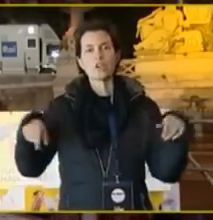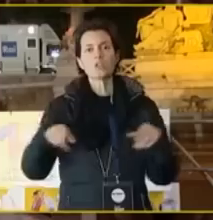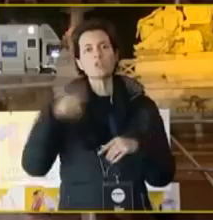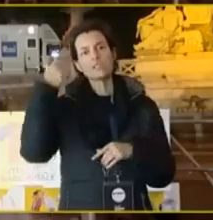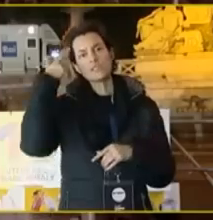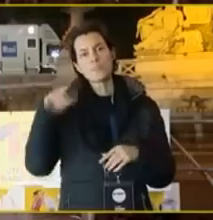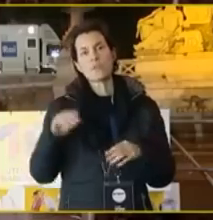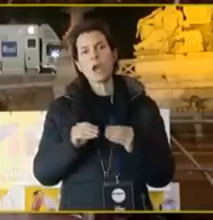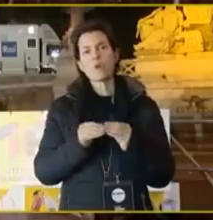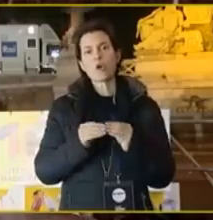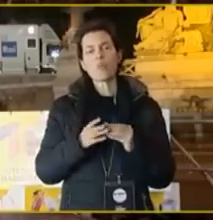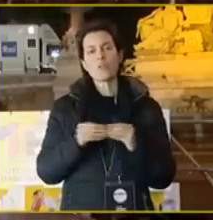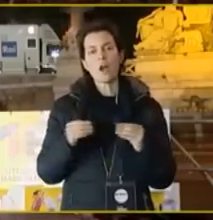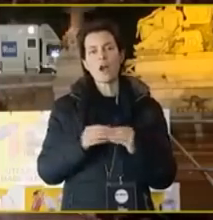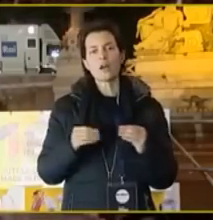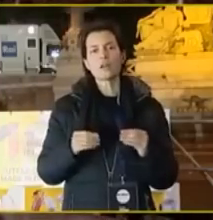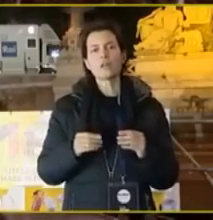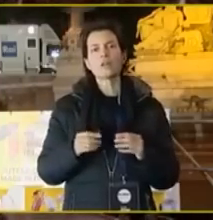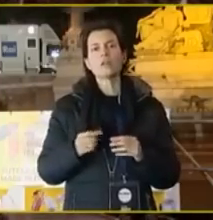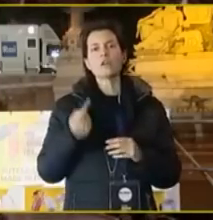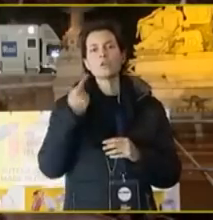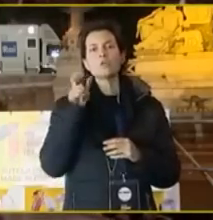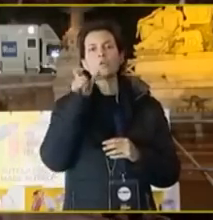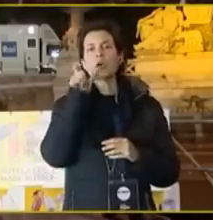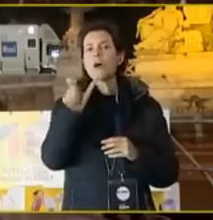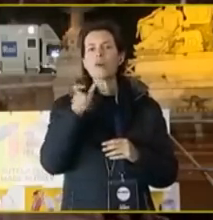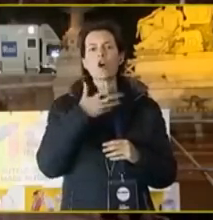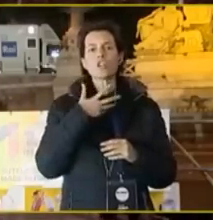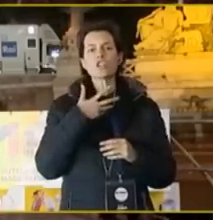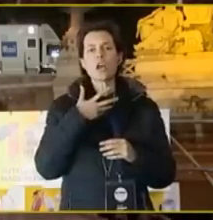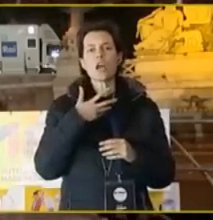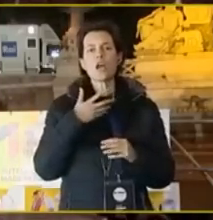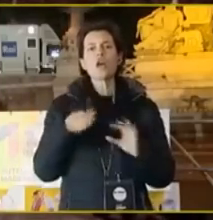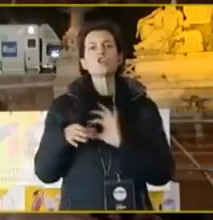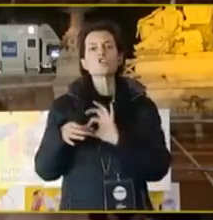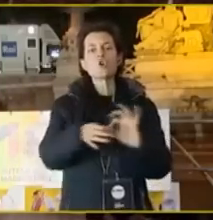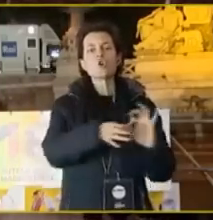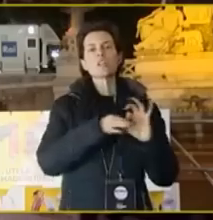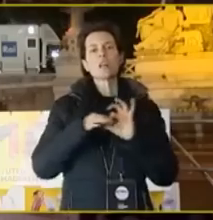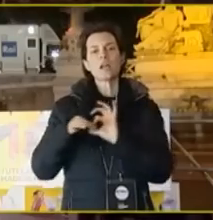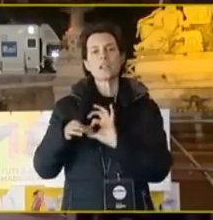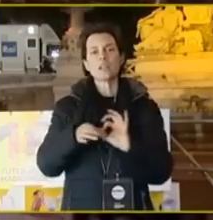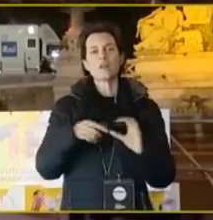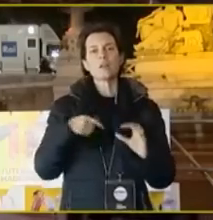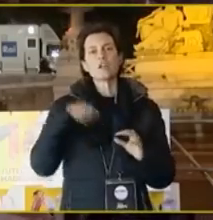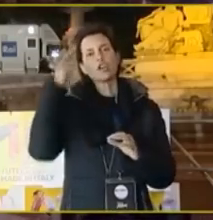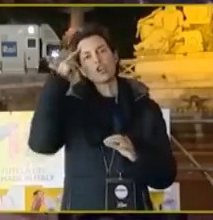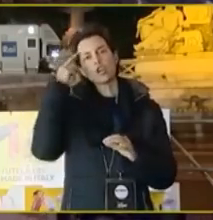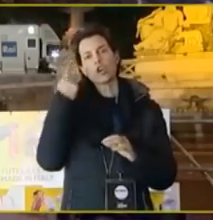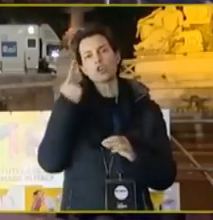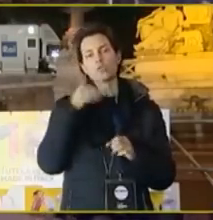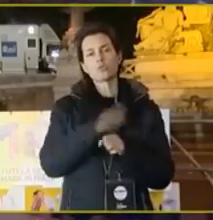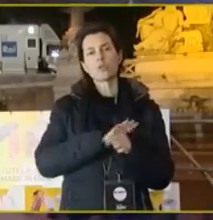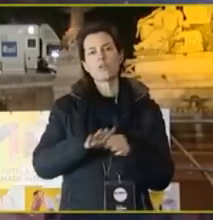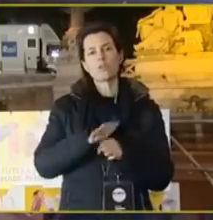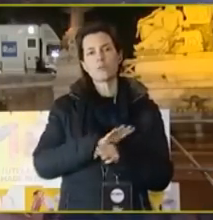come farlo e la nostra parola d'ordine è una sola, solidarietà. Io ricordo una famiglia giovane, una